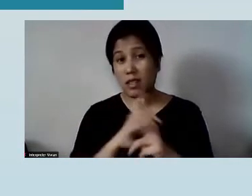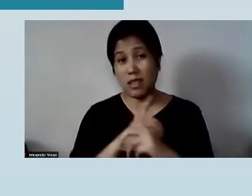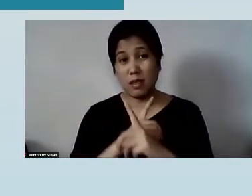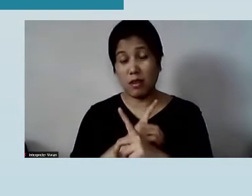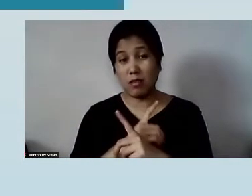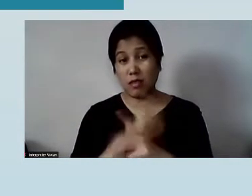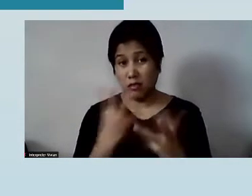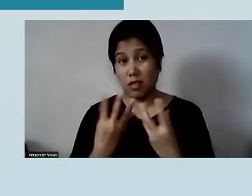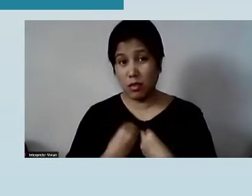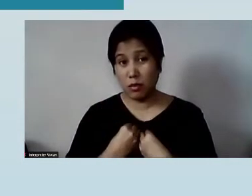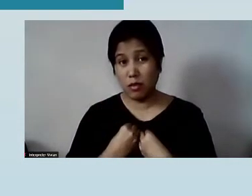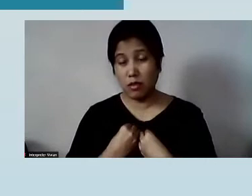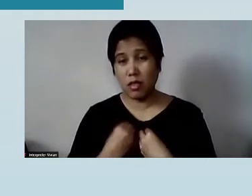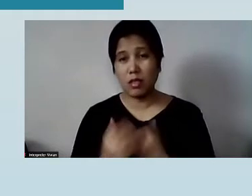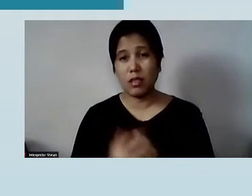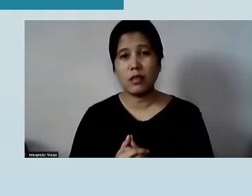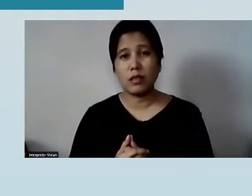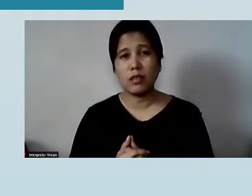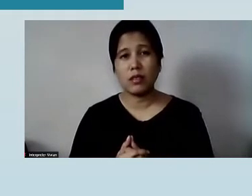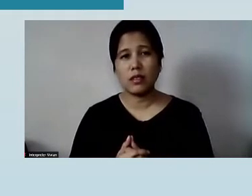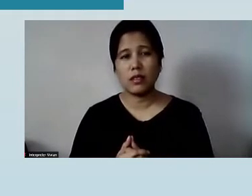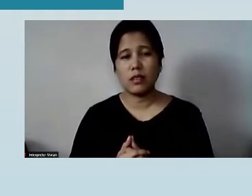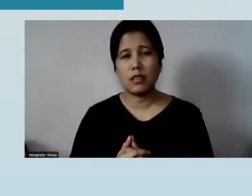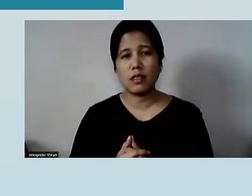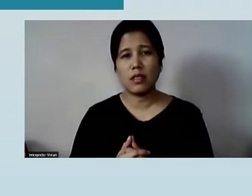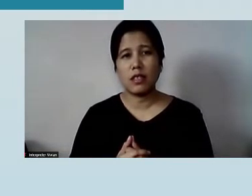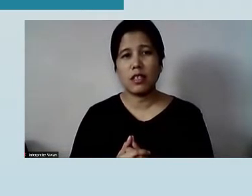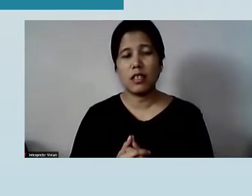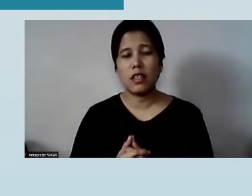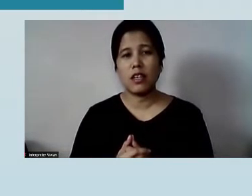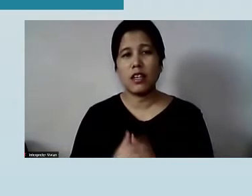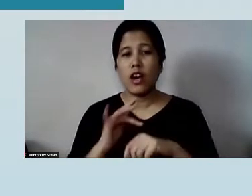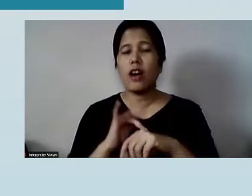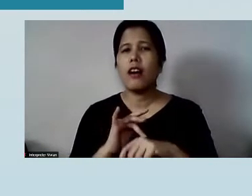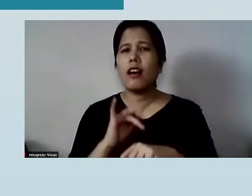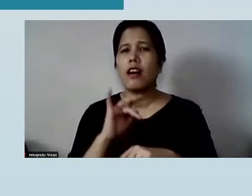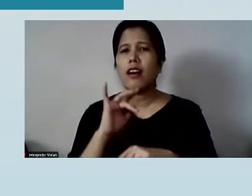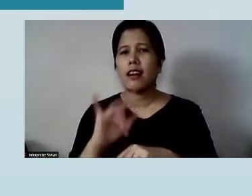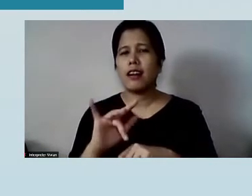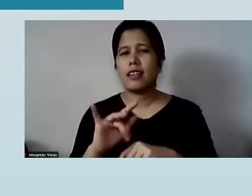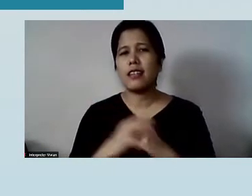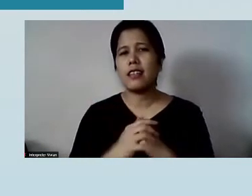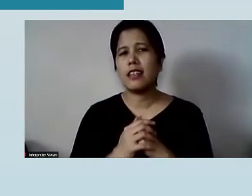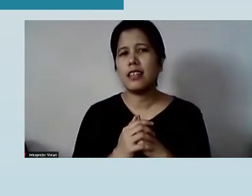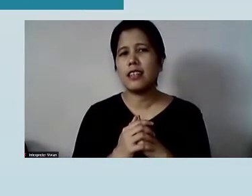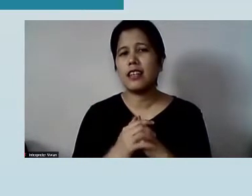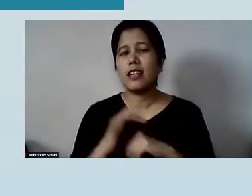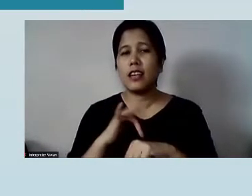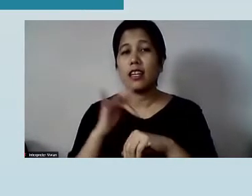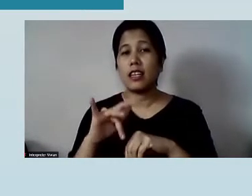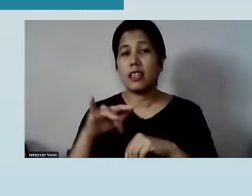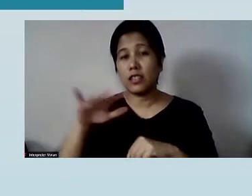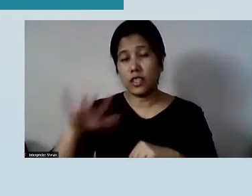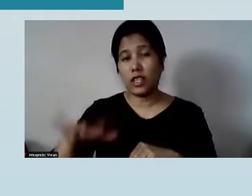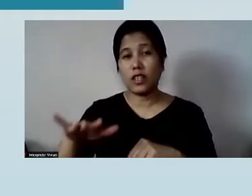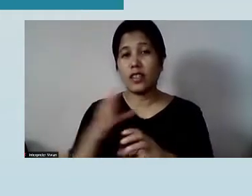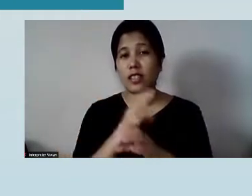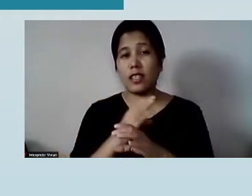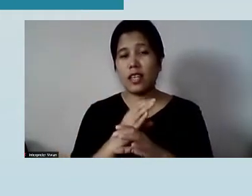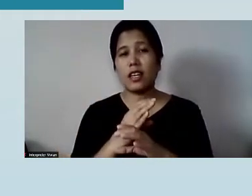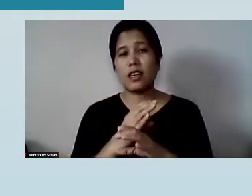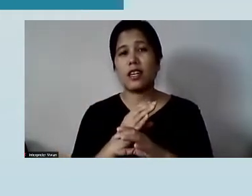No? Kaya in-invite po namin yan. And then yung Early Childhood Care and Development Council, dyan naman pagdating dyan